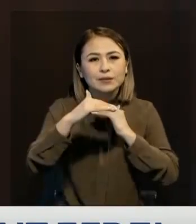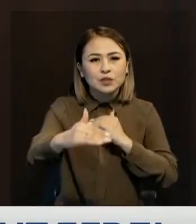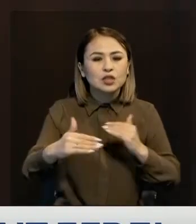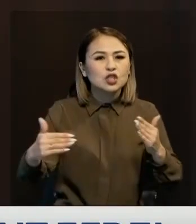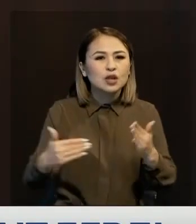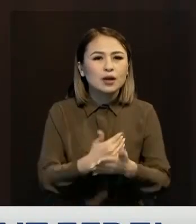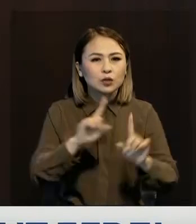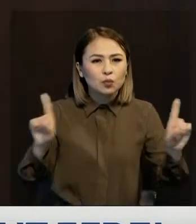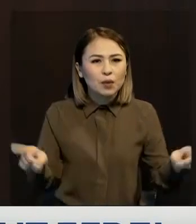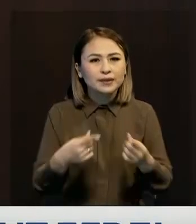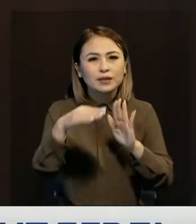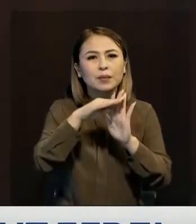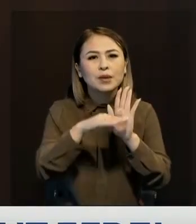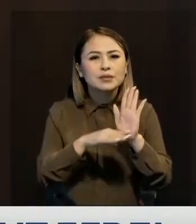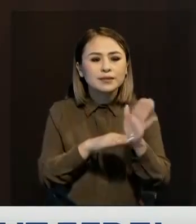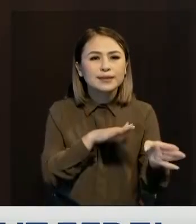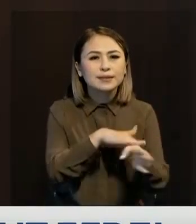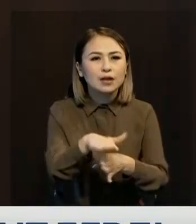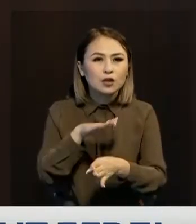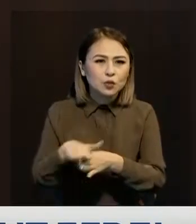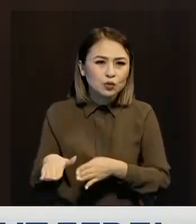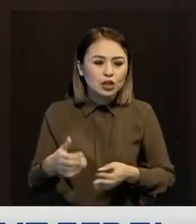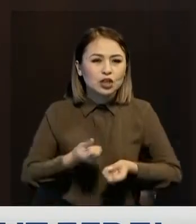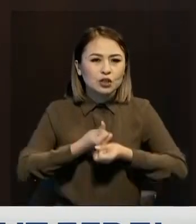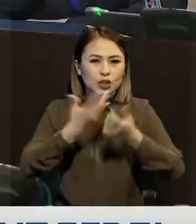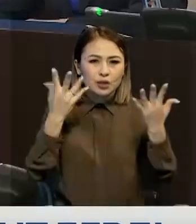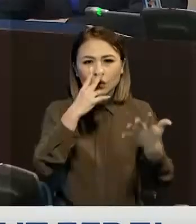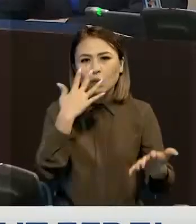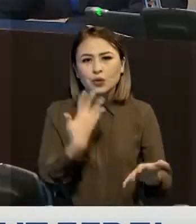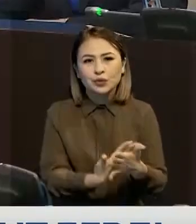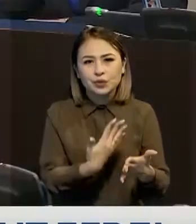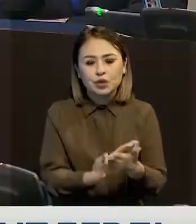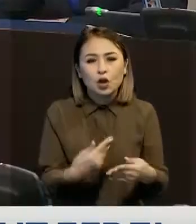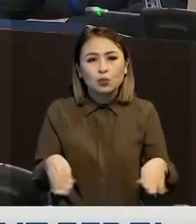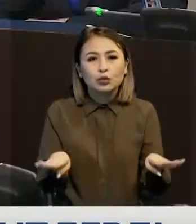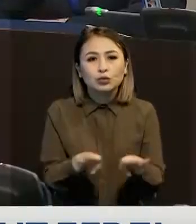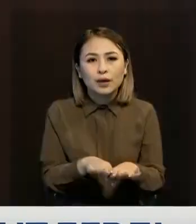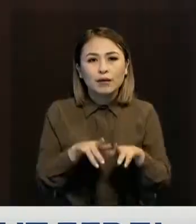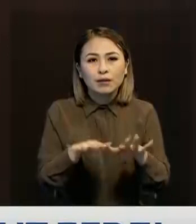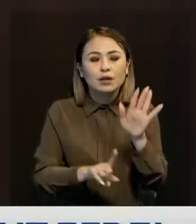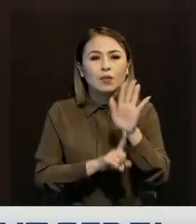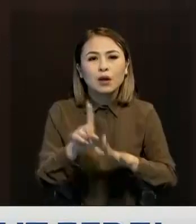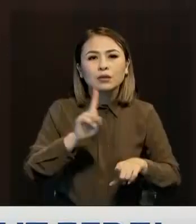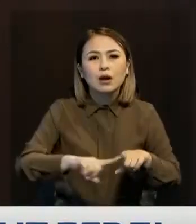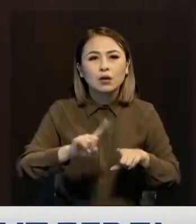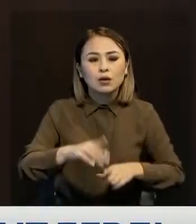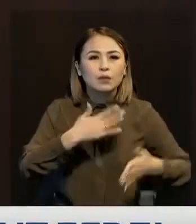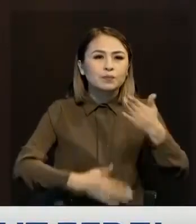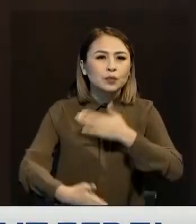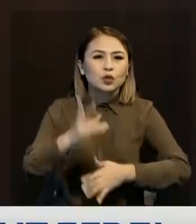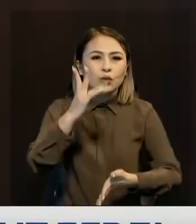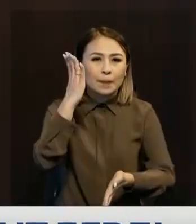жаңарту бағдарының іске асуының жарқын көрінісі. Мұндай қадам алдағы уақытта мүгедектігі